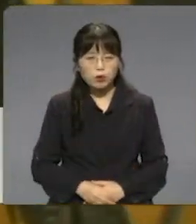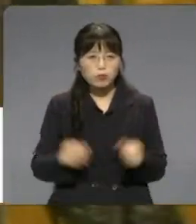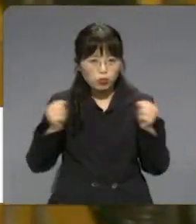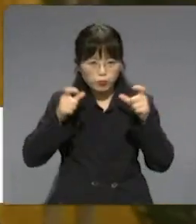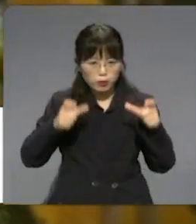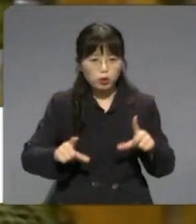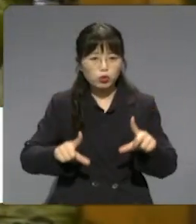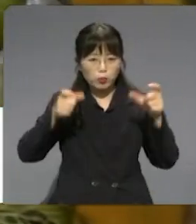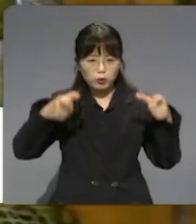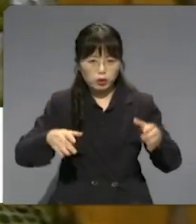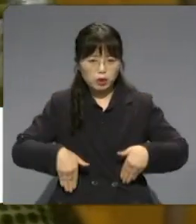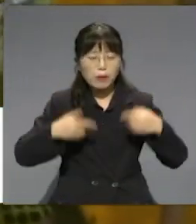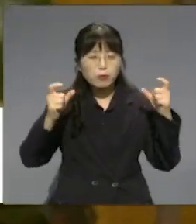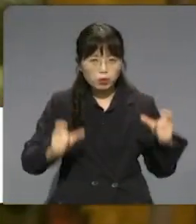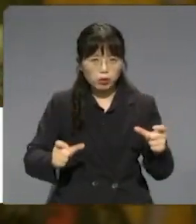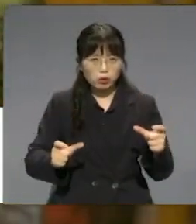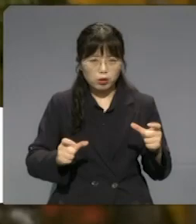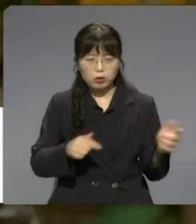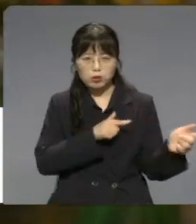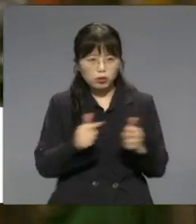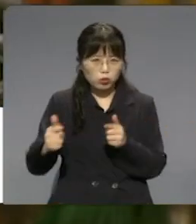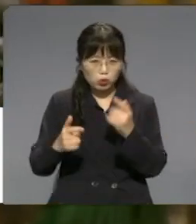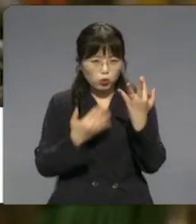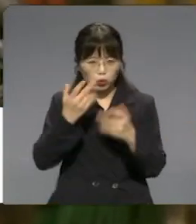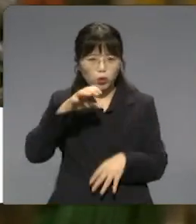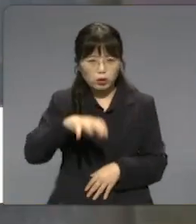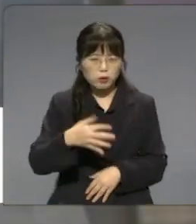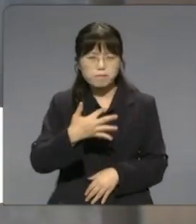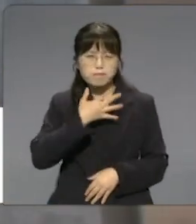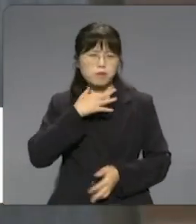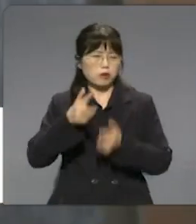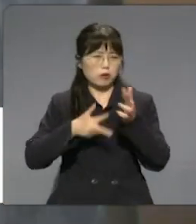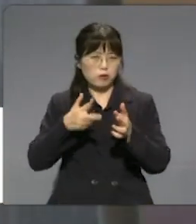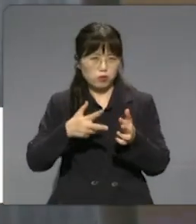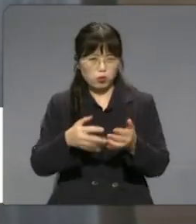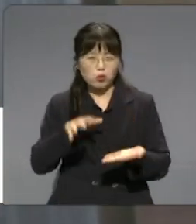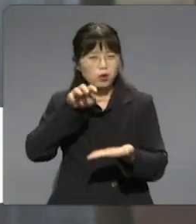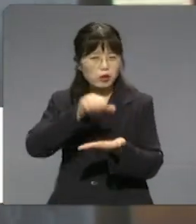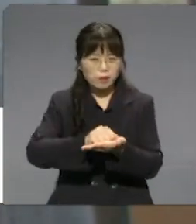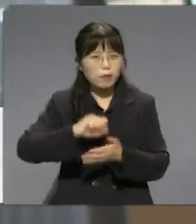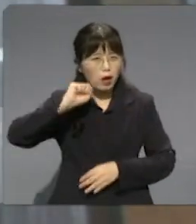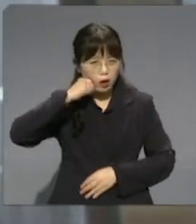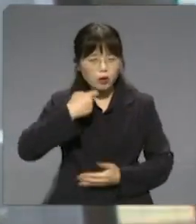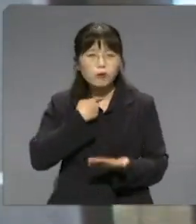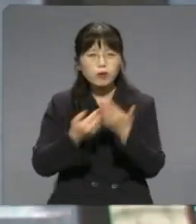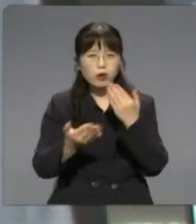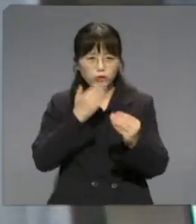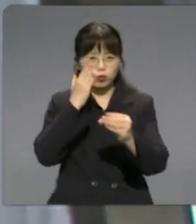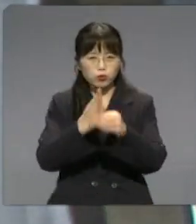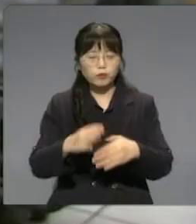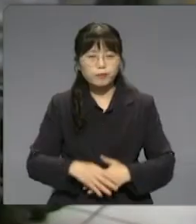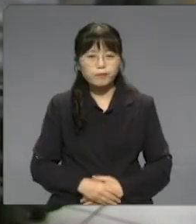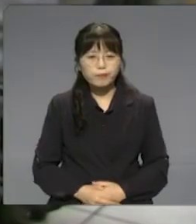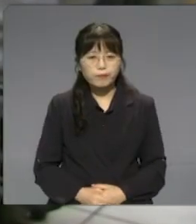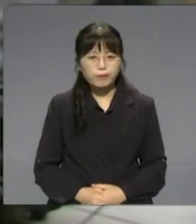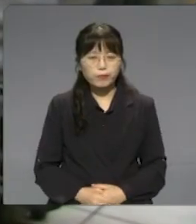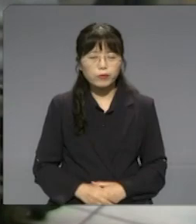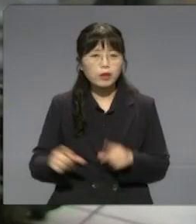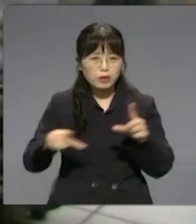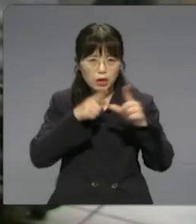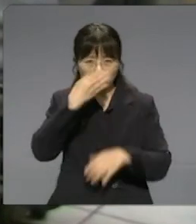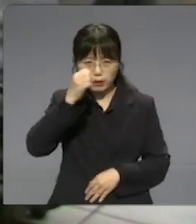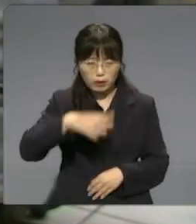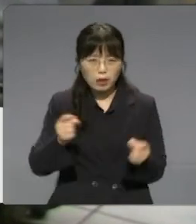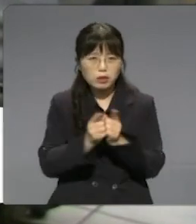북부권, 동부권, 남부권 등도 소각장이 혐오시설로 인식돼 입지 선정에 난항을 겪고 있기 때문입니다.